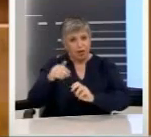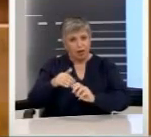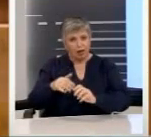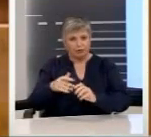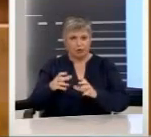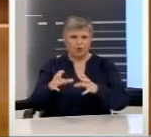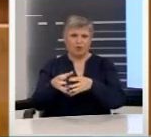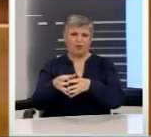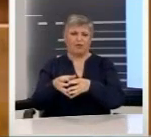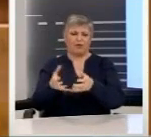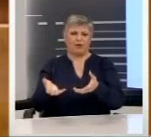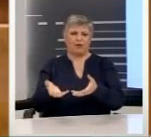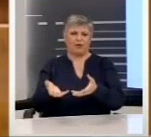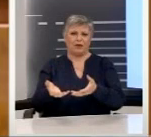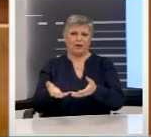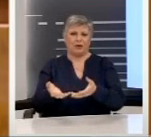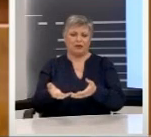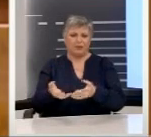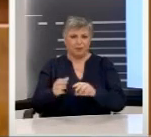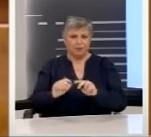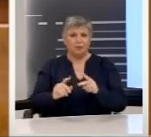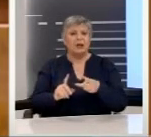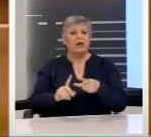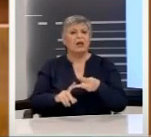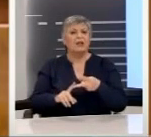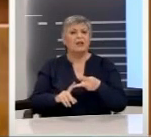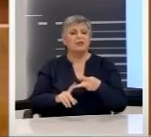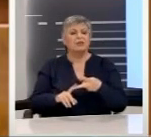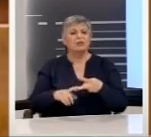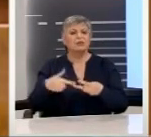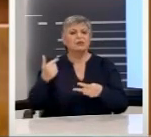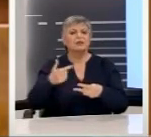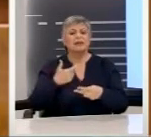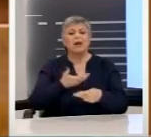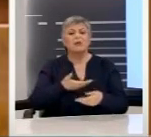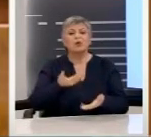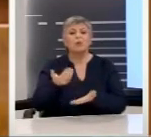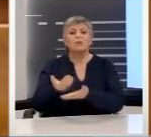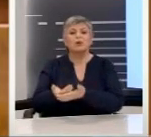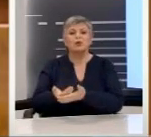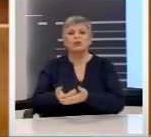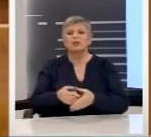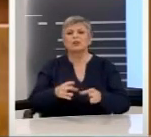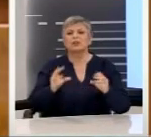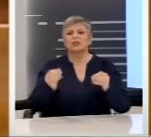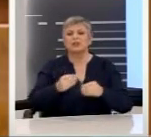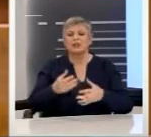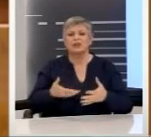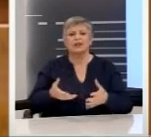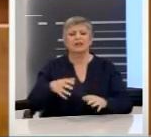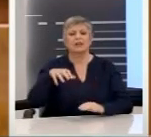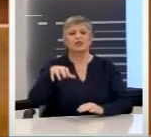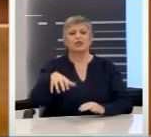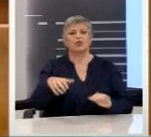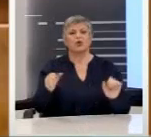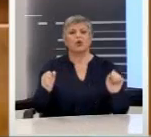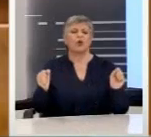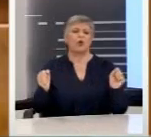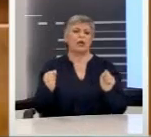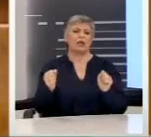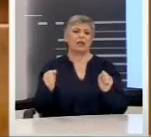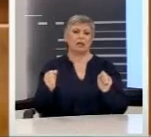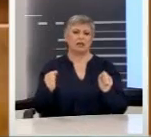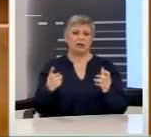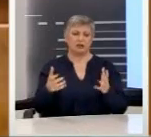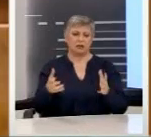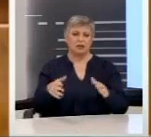αυτό. Ή έχει καμιά σχέση η πρότασή σας με τα σκάνδαλα στον χώρο της υγείας? Όπου εδώ, όταν συζητούσαμε τη σύσταση της